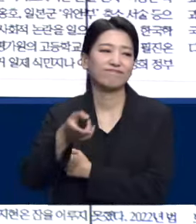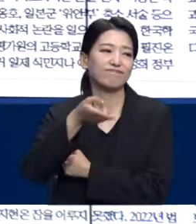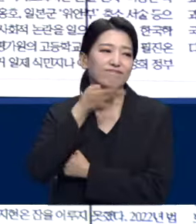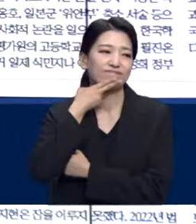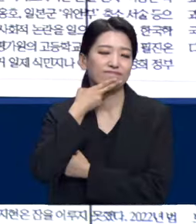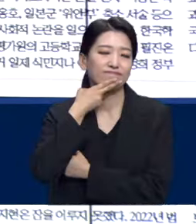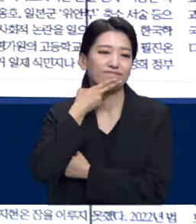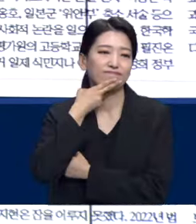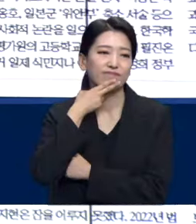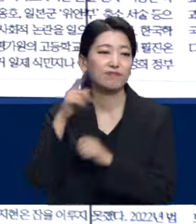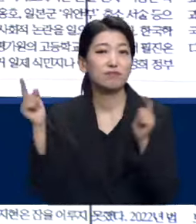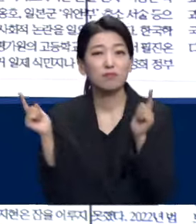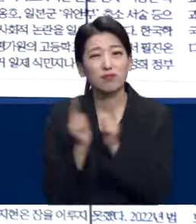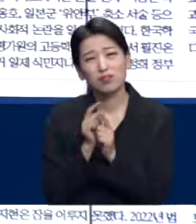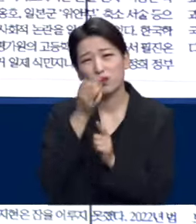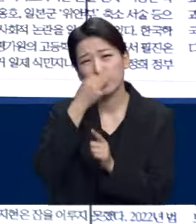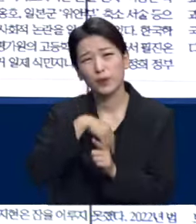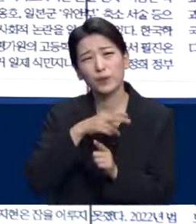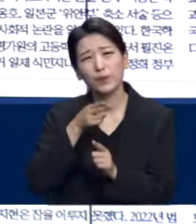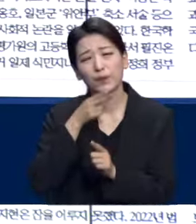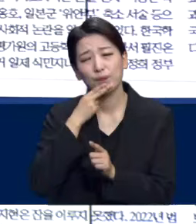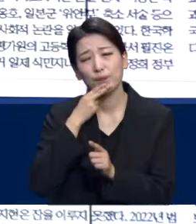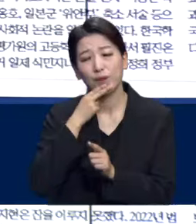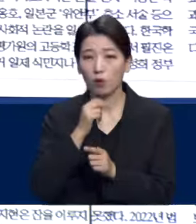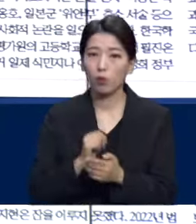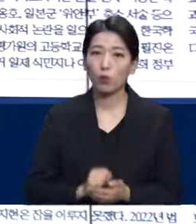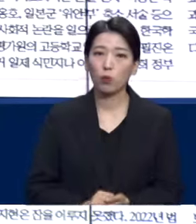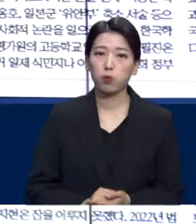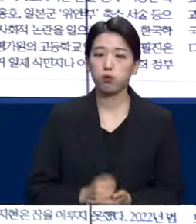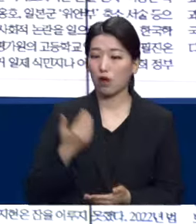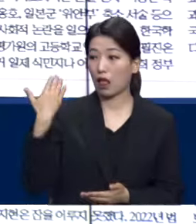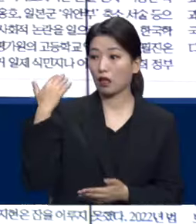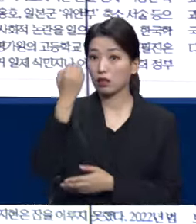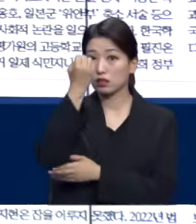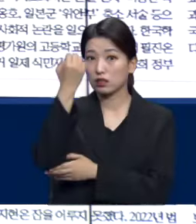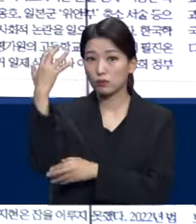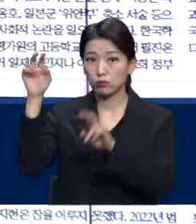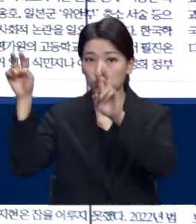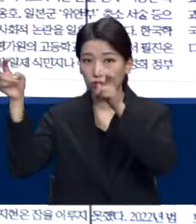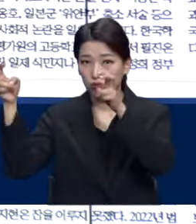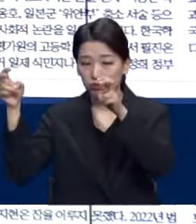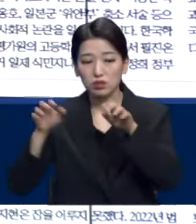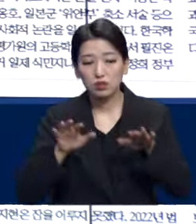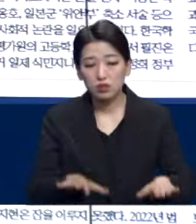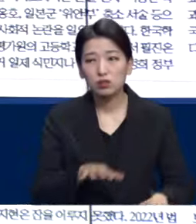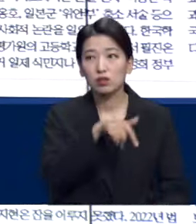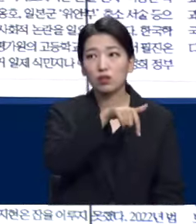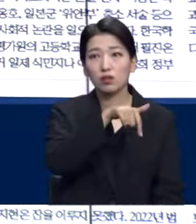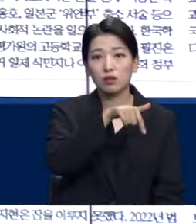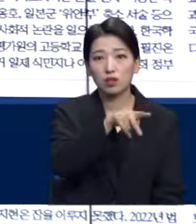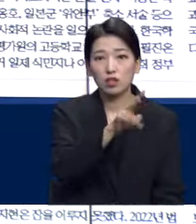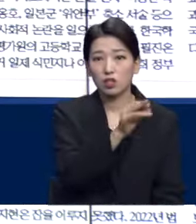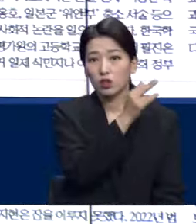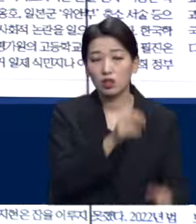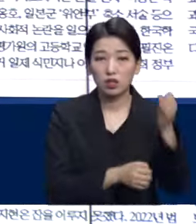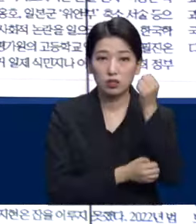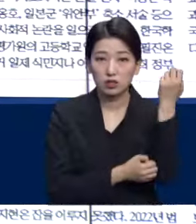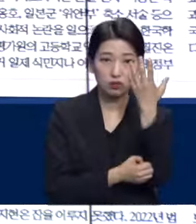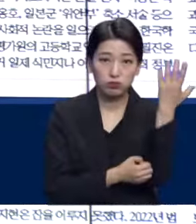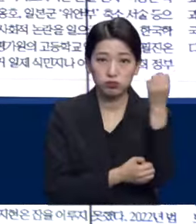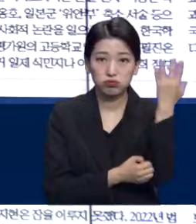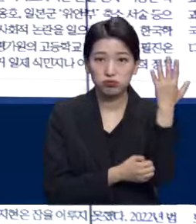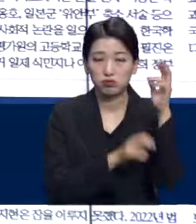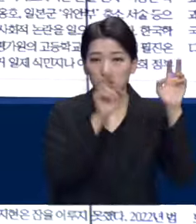성과가 없다라는 제목입니다. 살짝 좀 결이 달라요. 제가 결이 다른 제목을 좀 같이 보여드리는 이유가 있습니다.